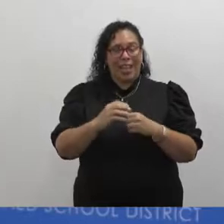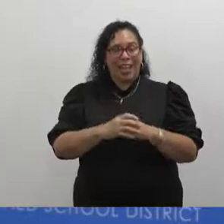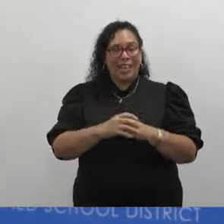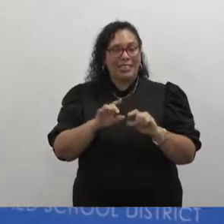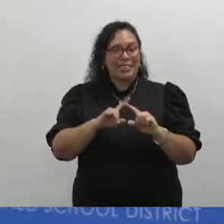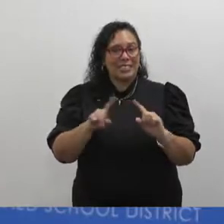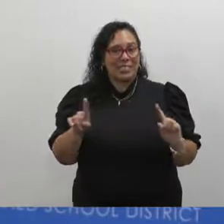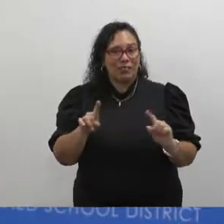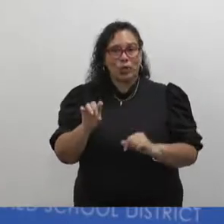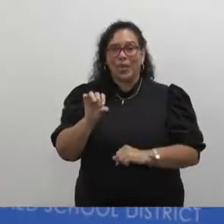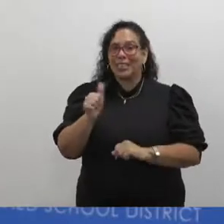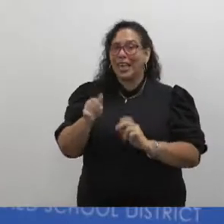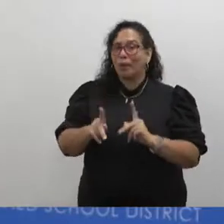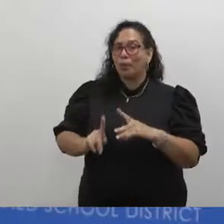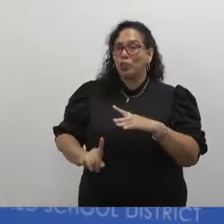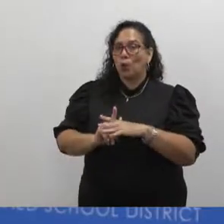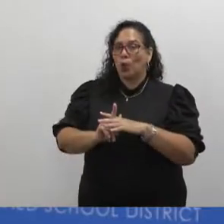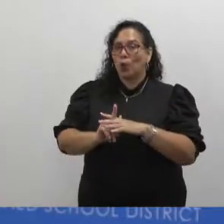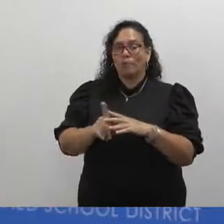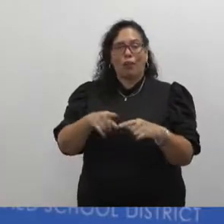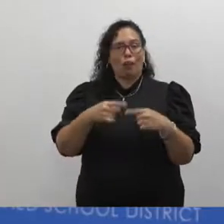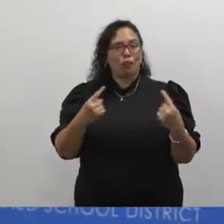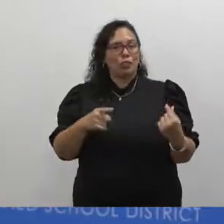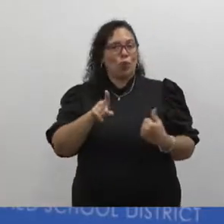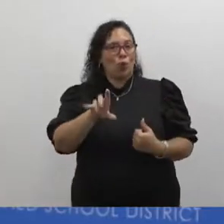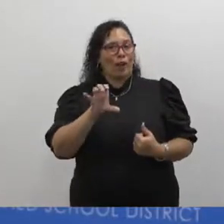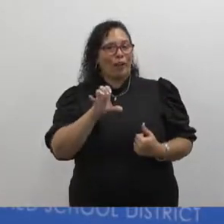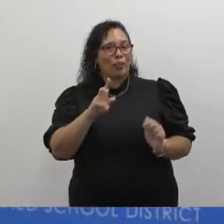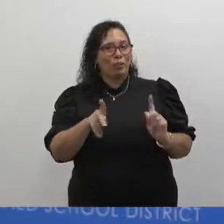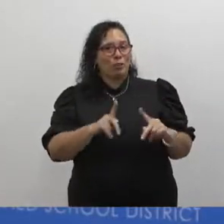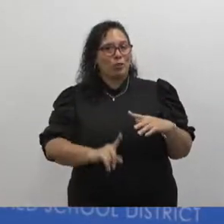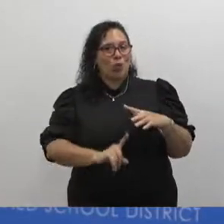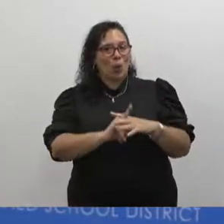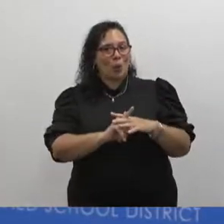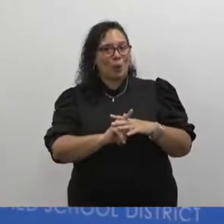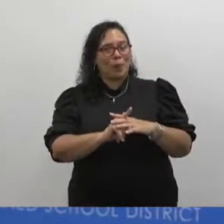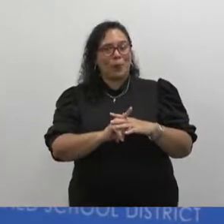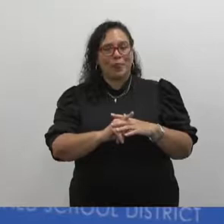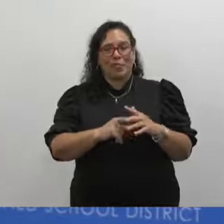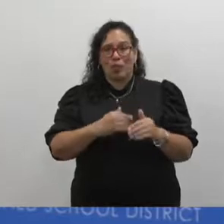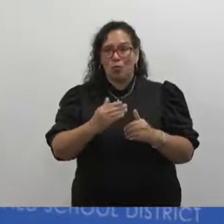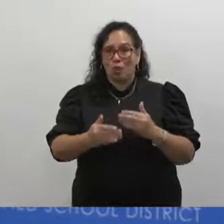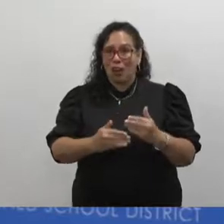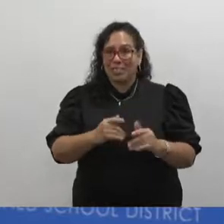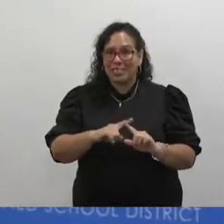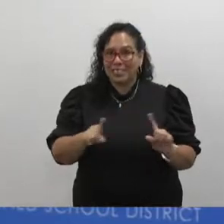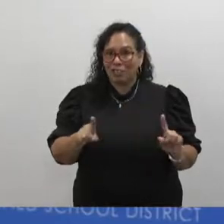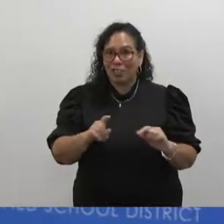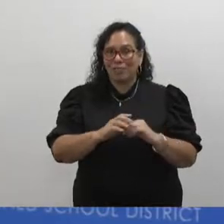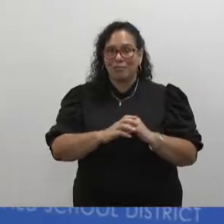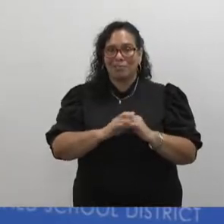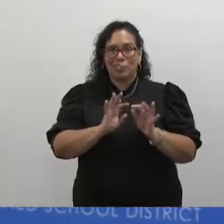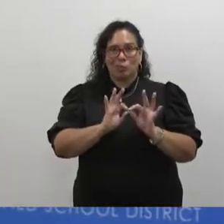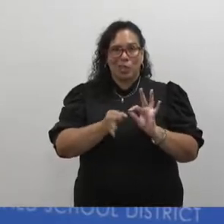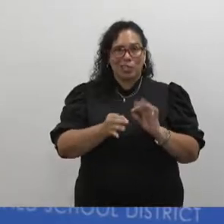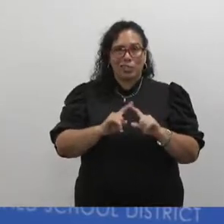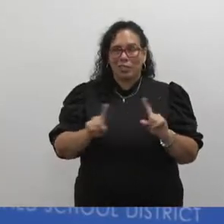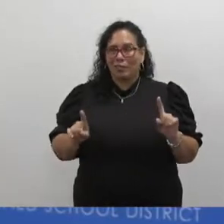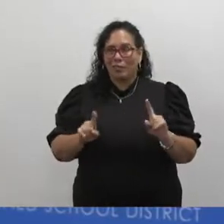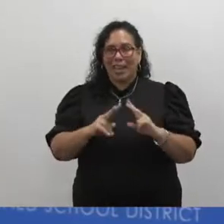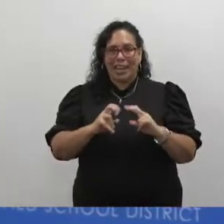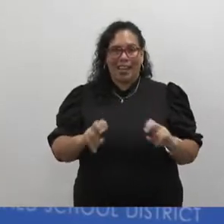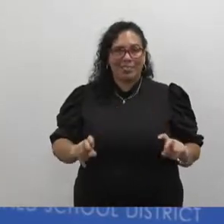này đại ban đau một pi một hạt chồn được không sân công dương, tập nai cà âm pi cà vị